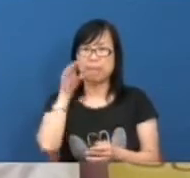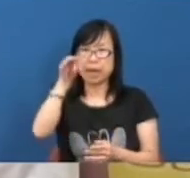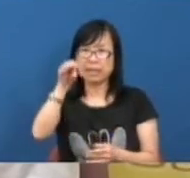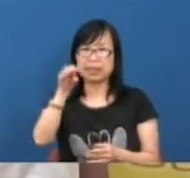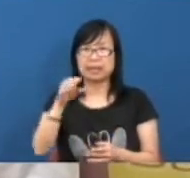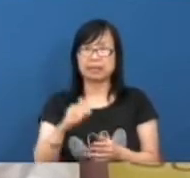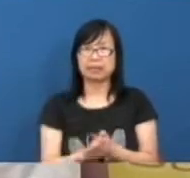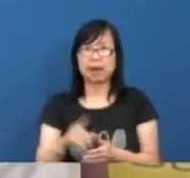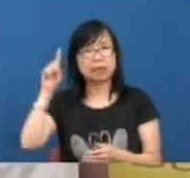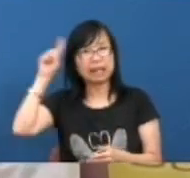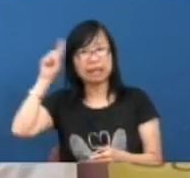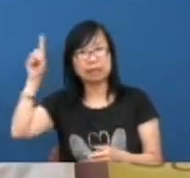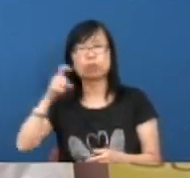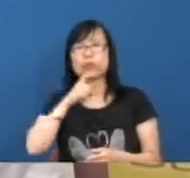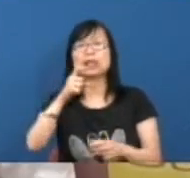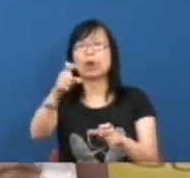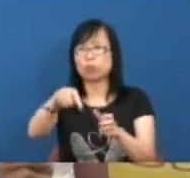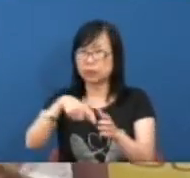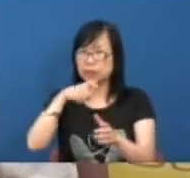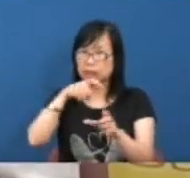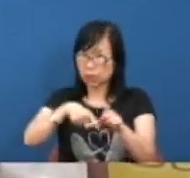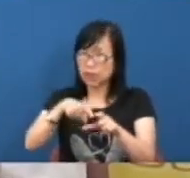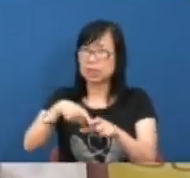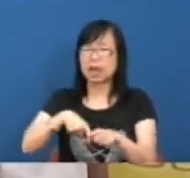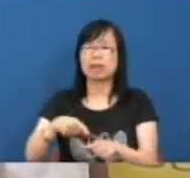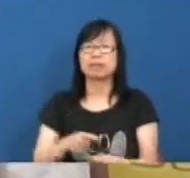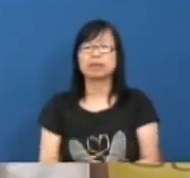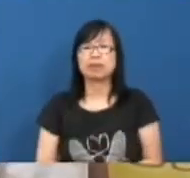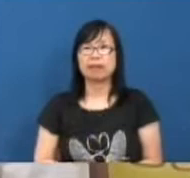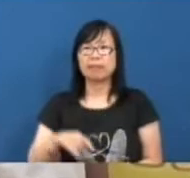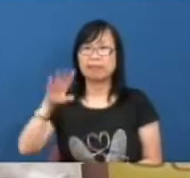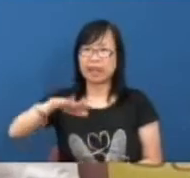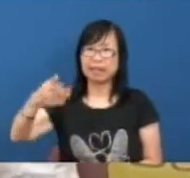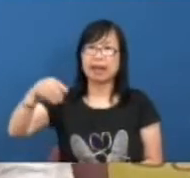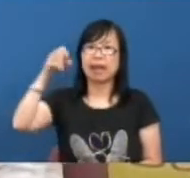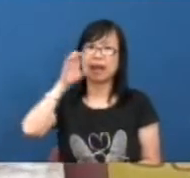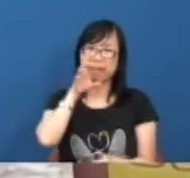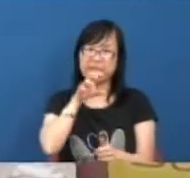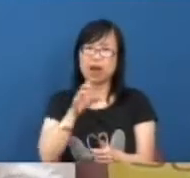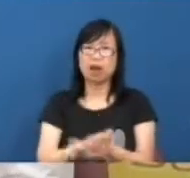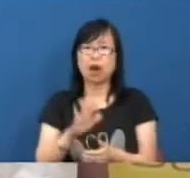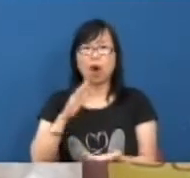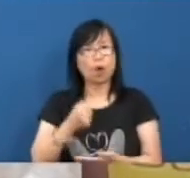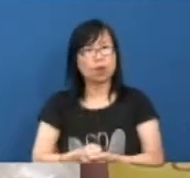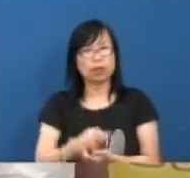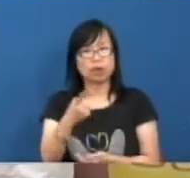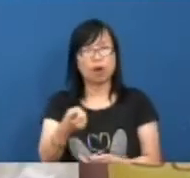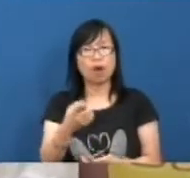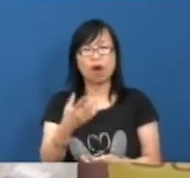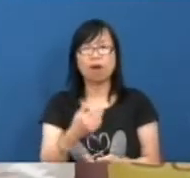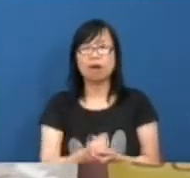啊，每天都有咁多嘅進帳啊。 Yeah. 但係下一句咧就係開始諷刺港鐵嘅啦。可惜你是